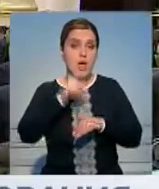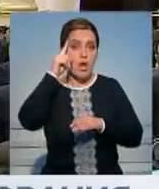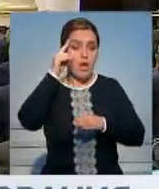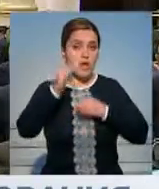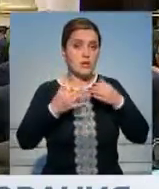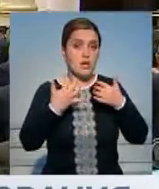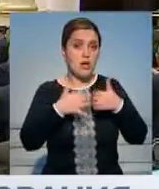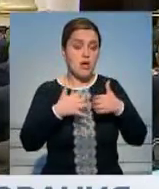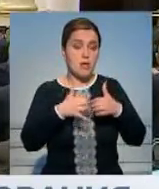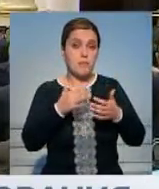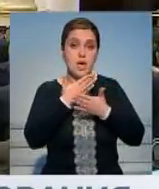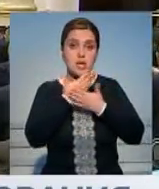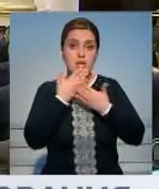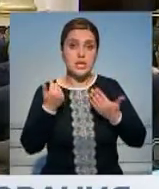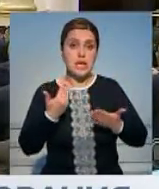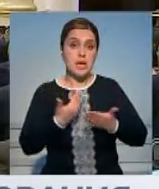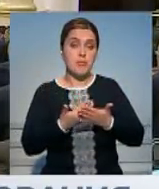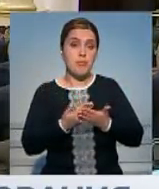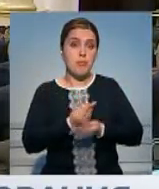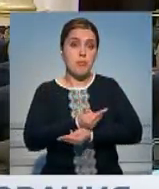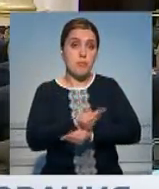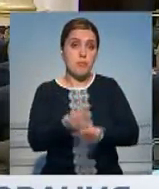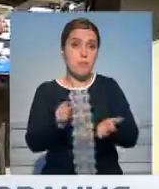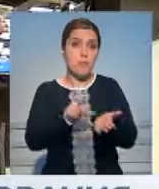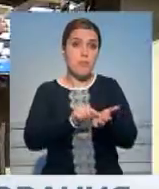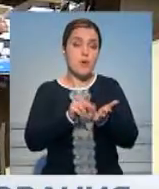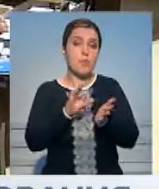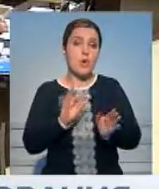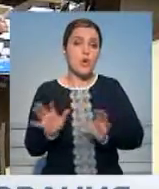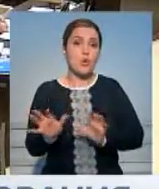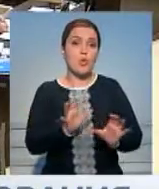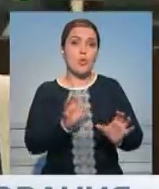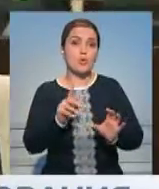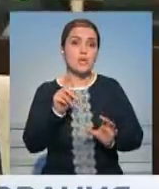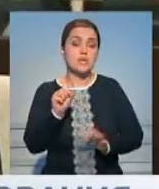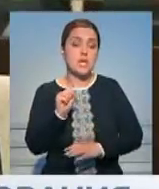прошлых лет. Например, это касается выплат пособий по уходу за ребенком.